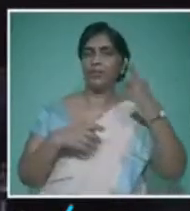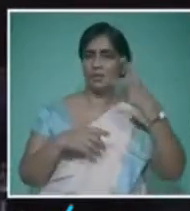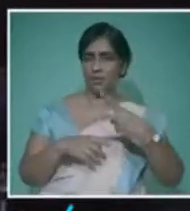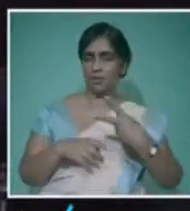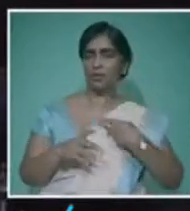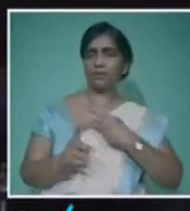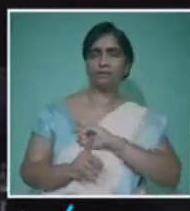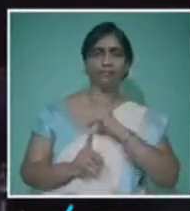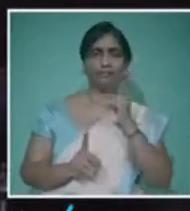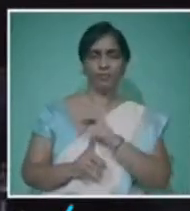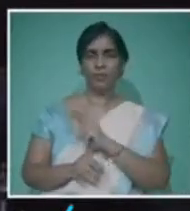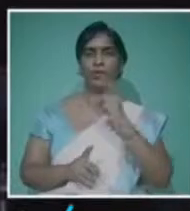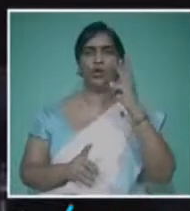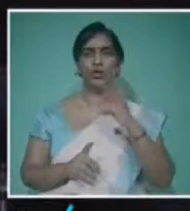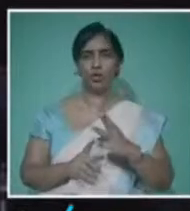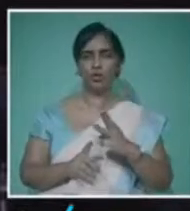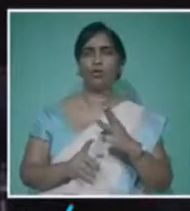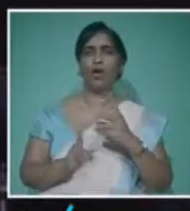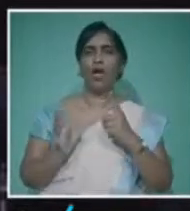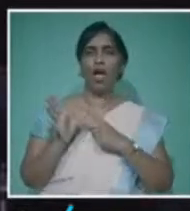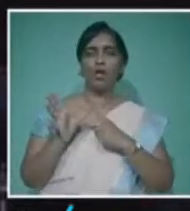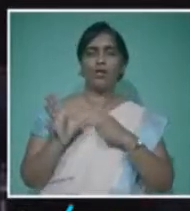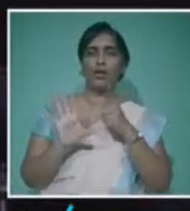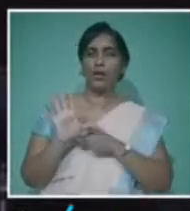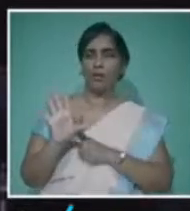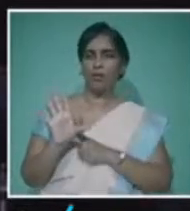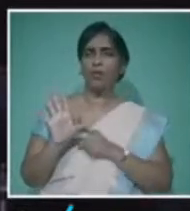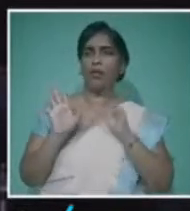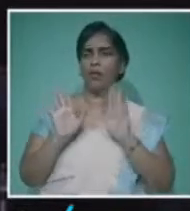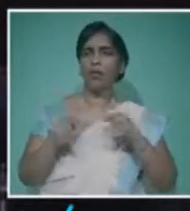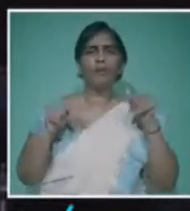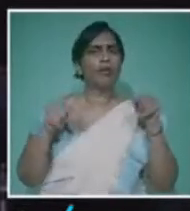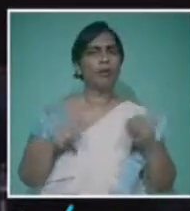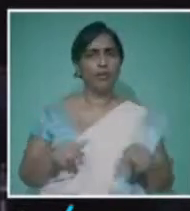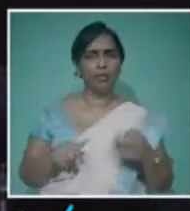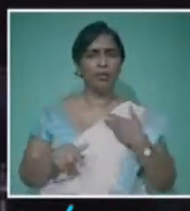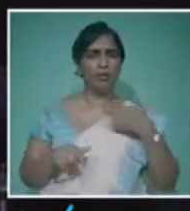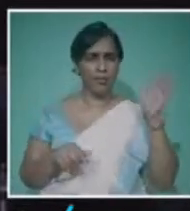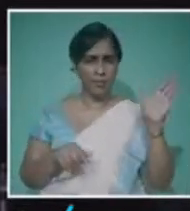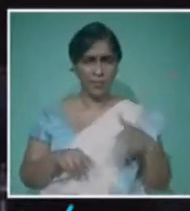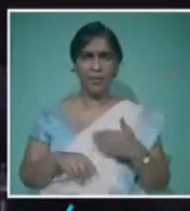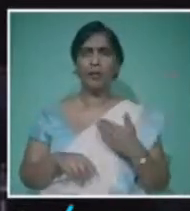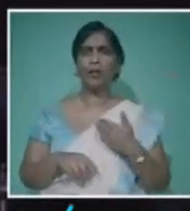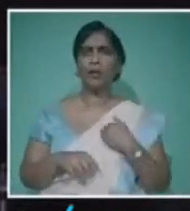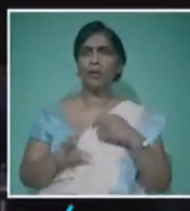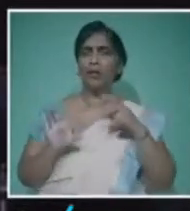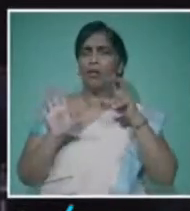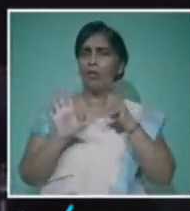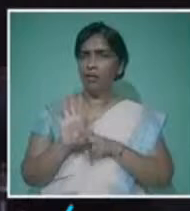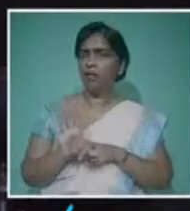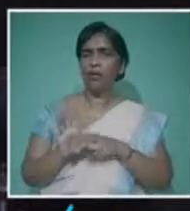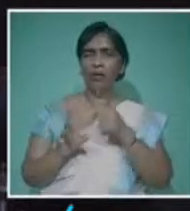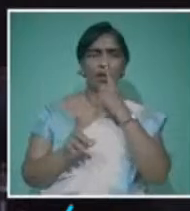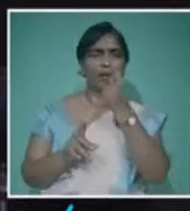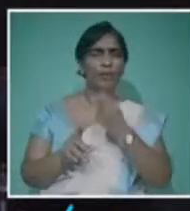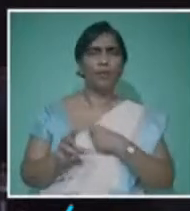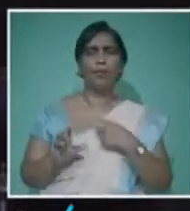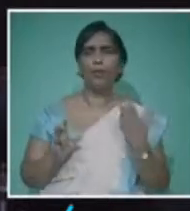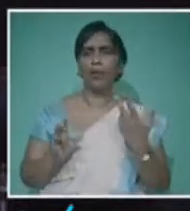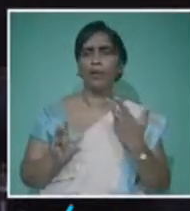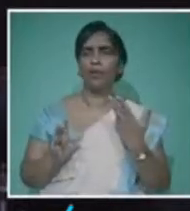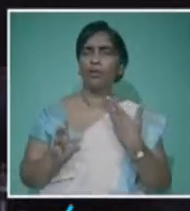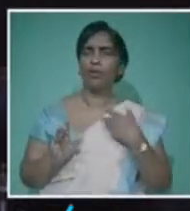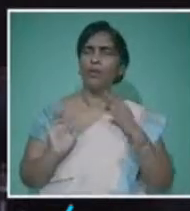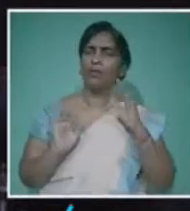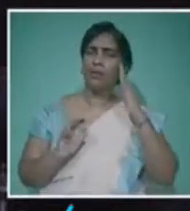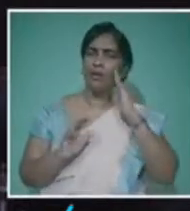මම වාඩි වුණා. තුන්වෙනි හිටිය අවුරු යාපමන්තුමා. නමුත් අද මම එනකොට මගේ ආසනේ මටත් නොකියා